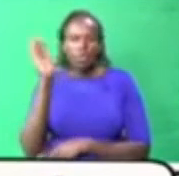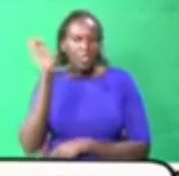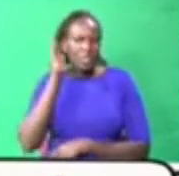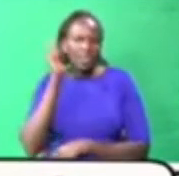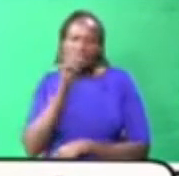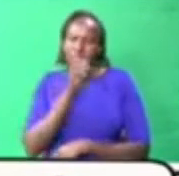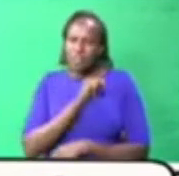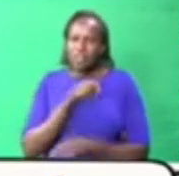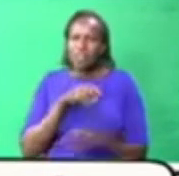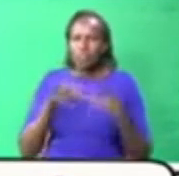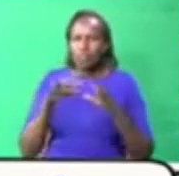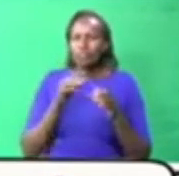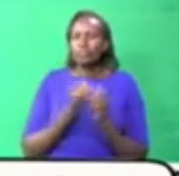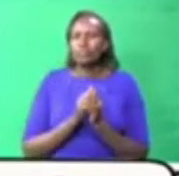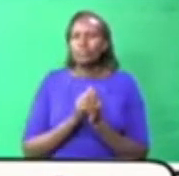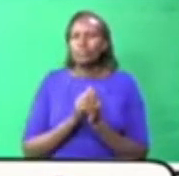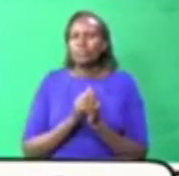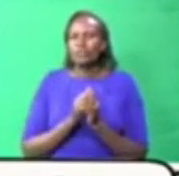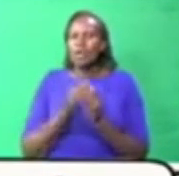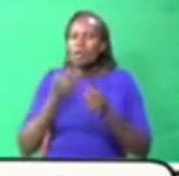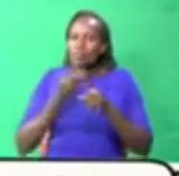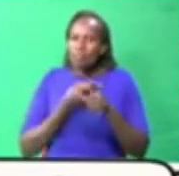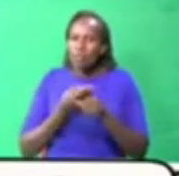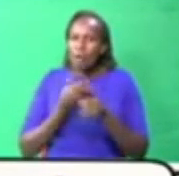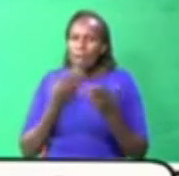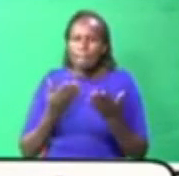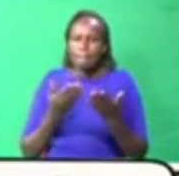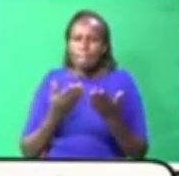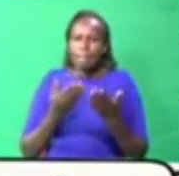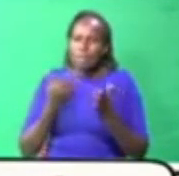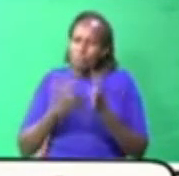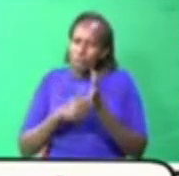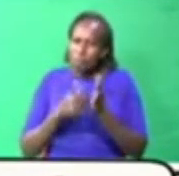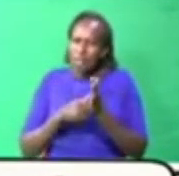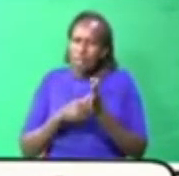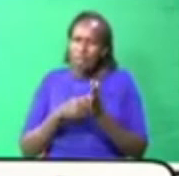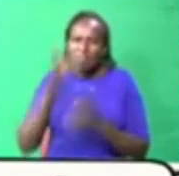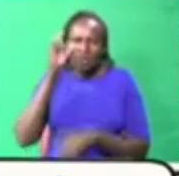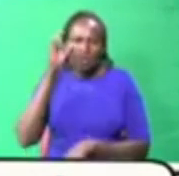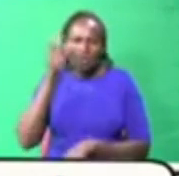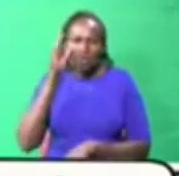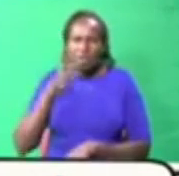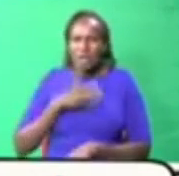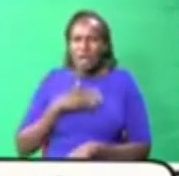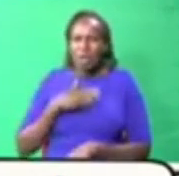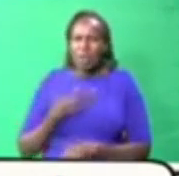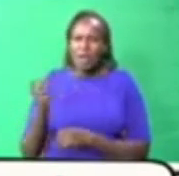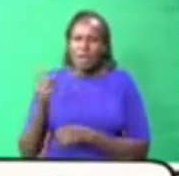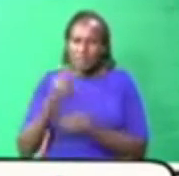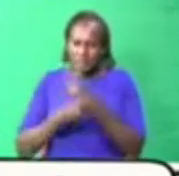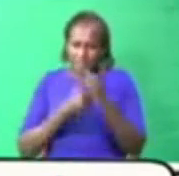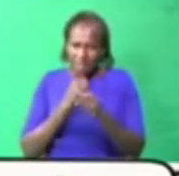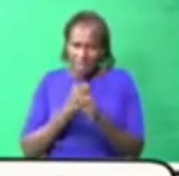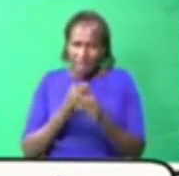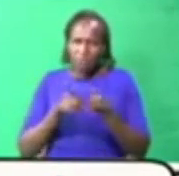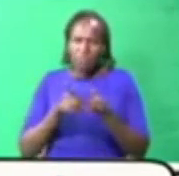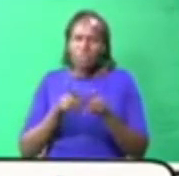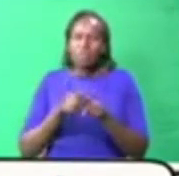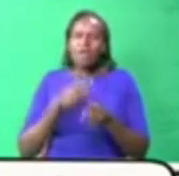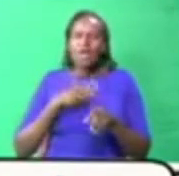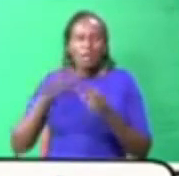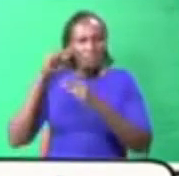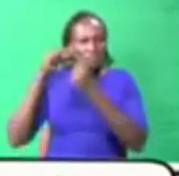ulitenda. Kulikutokea majanga. Hili janga limetokea na corona mwaka yetu na kwenye kizazi chetu. This is not the